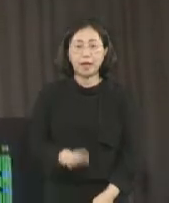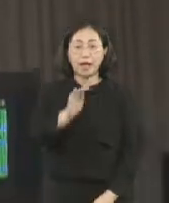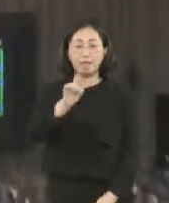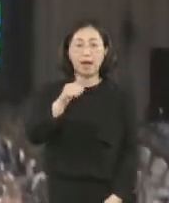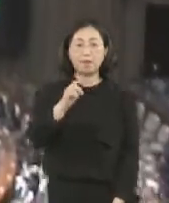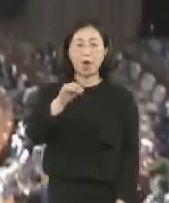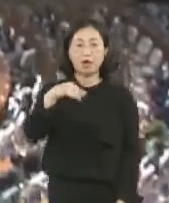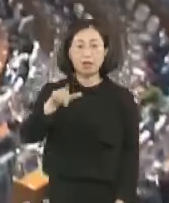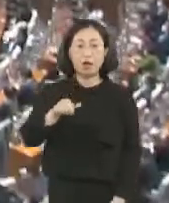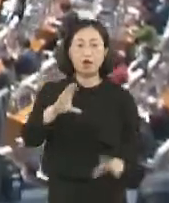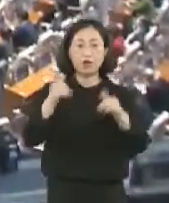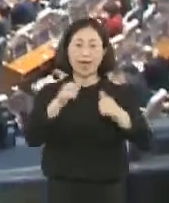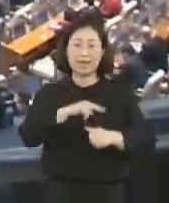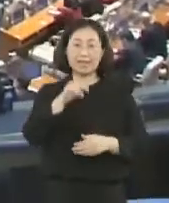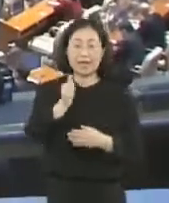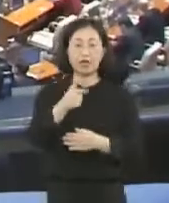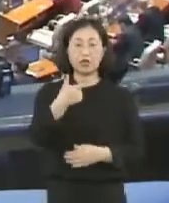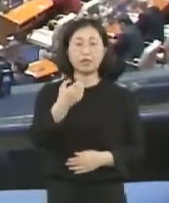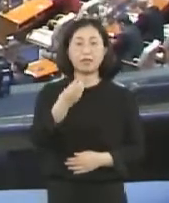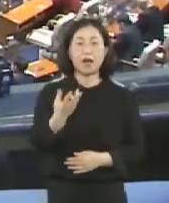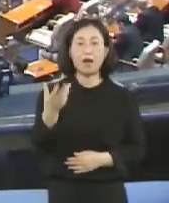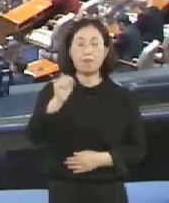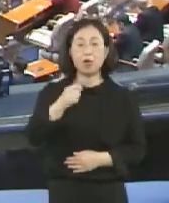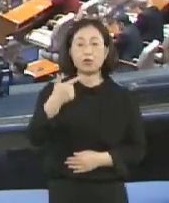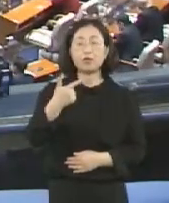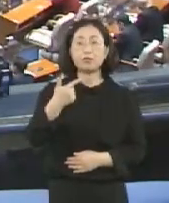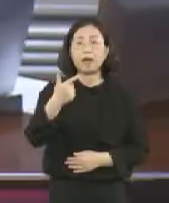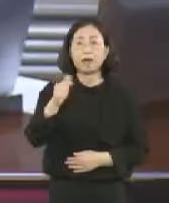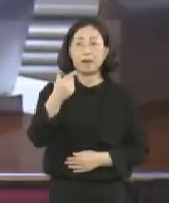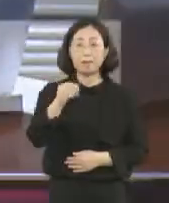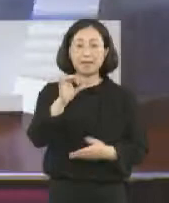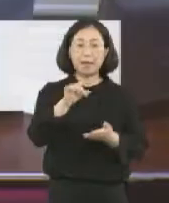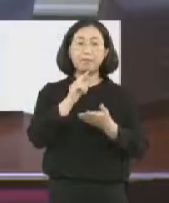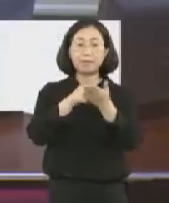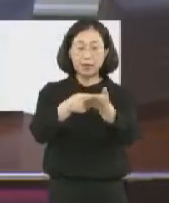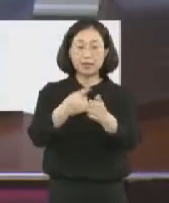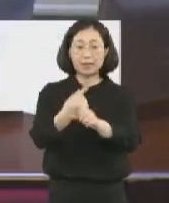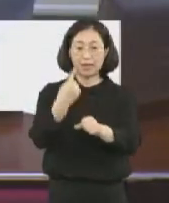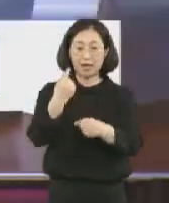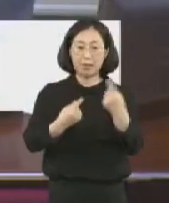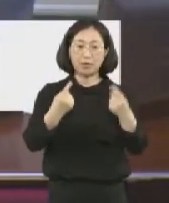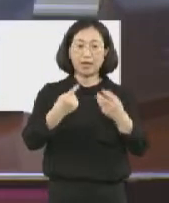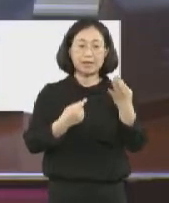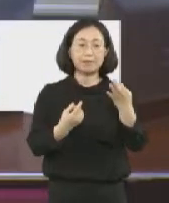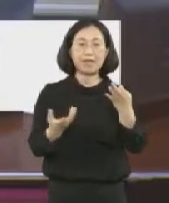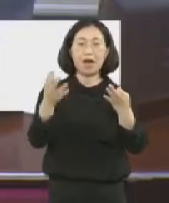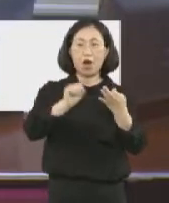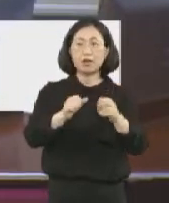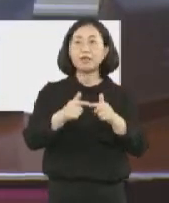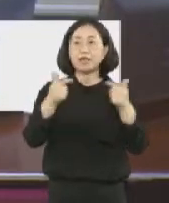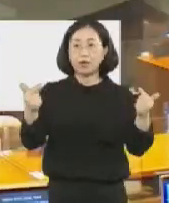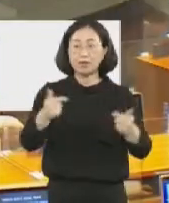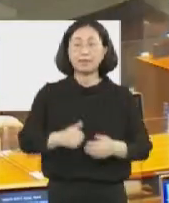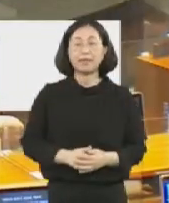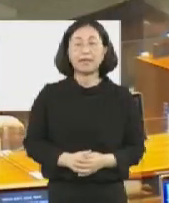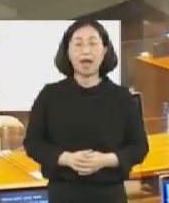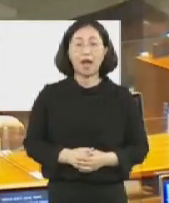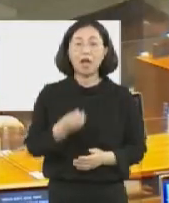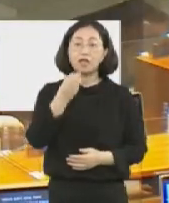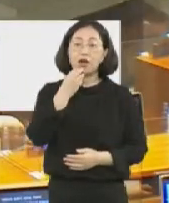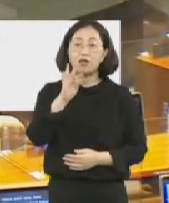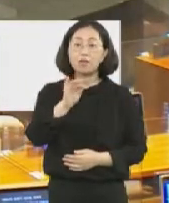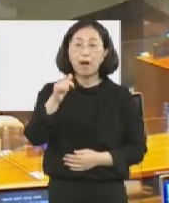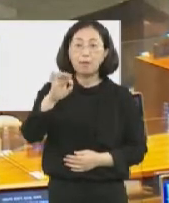박병석 국회의장은 올해 63억 2,600만 원을 재산 신고해 지난해보다 14억 원가량 늘었습니다.